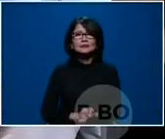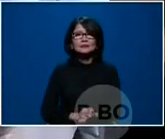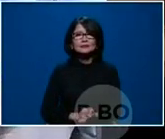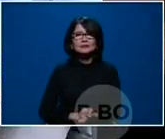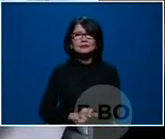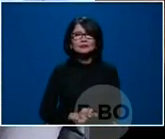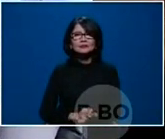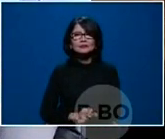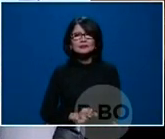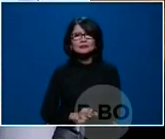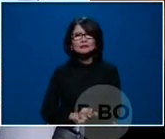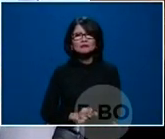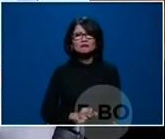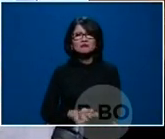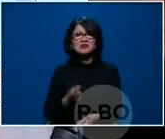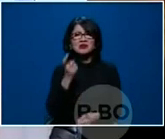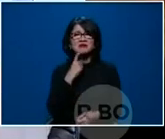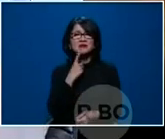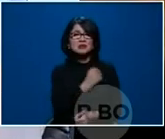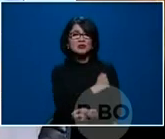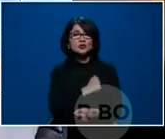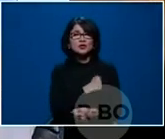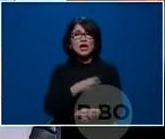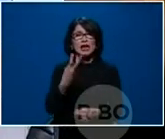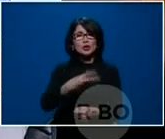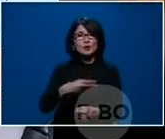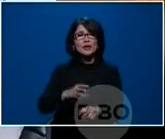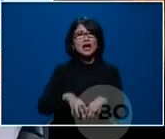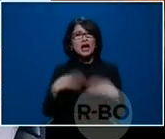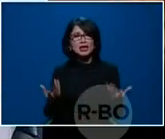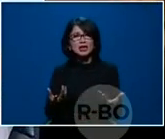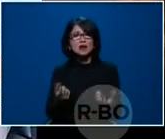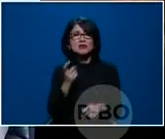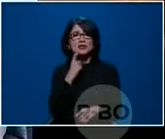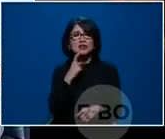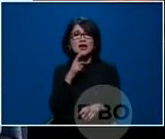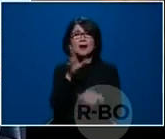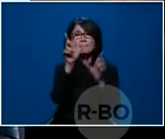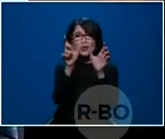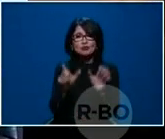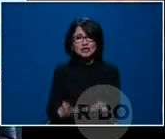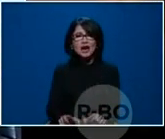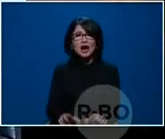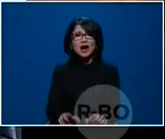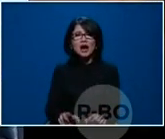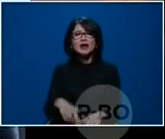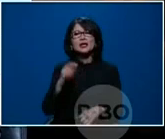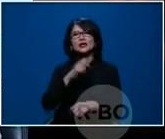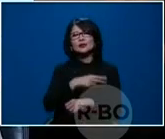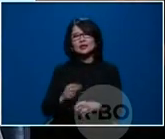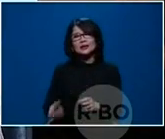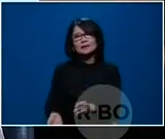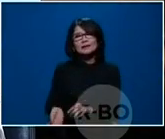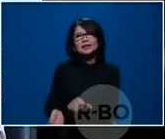Silakan bicara tentang sosial ekonomi adalah bicara tentang manusia dan artinya kita meningkatkan mutu